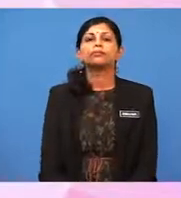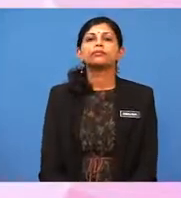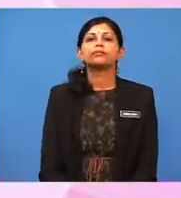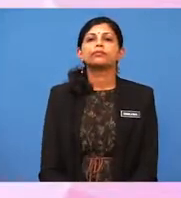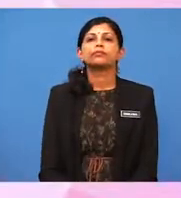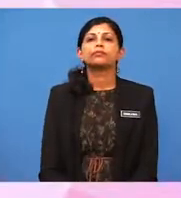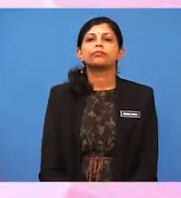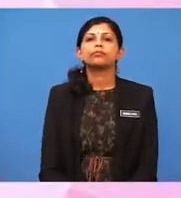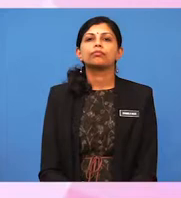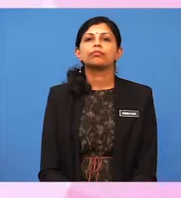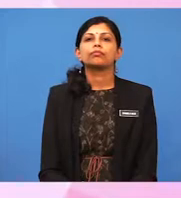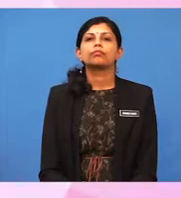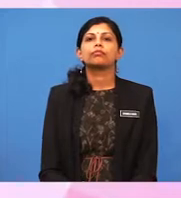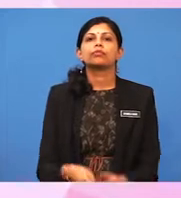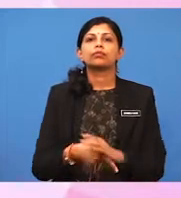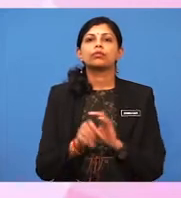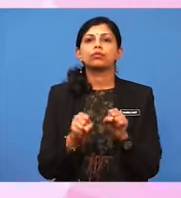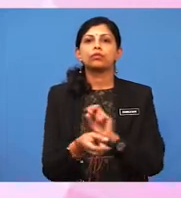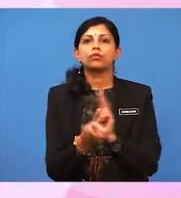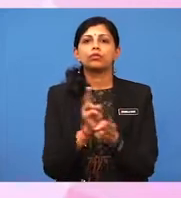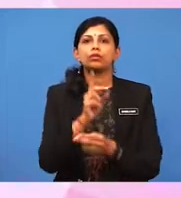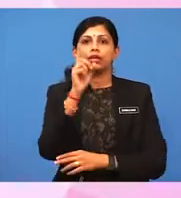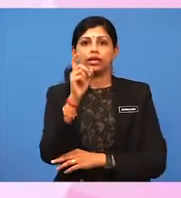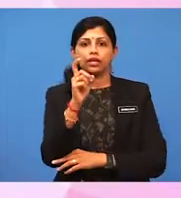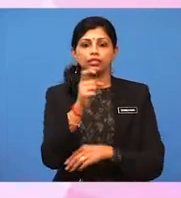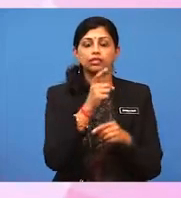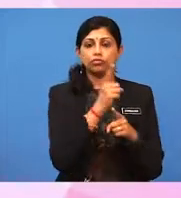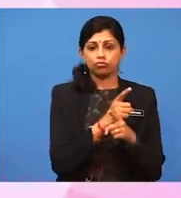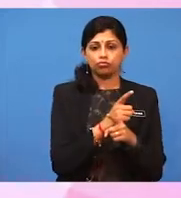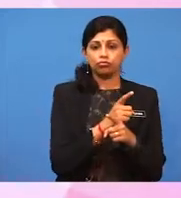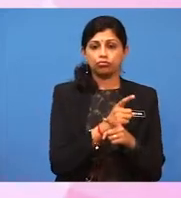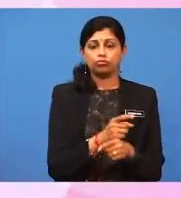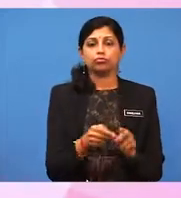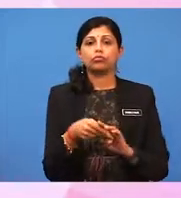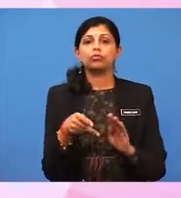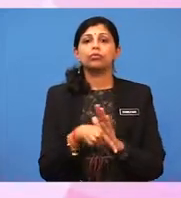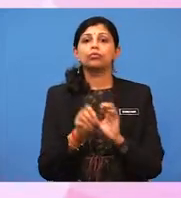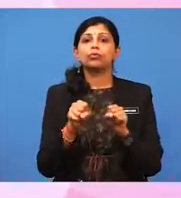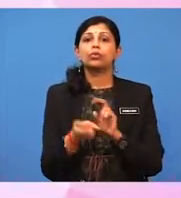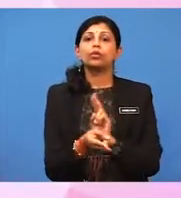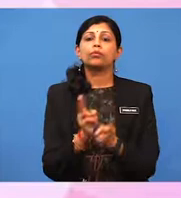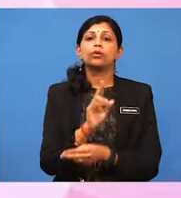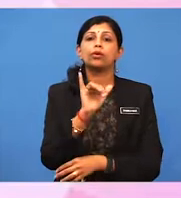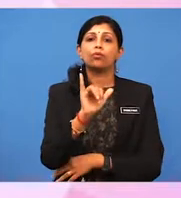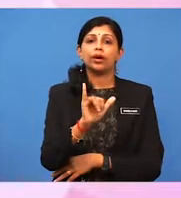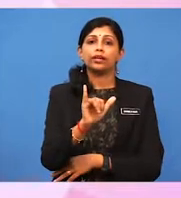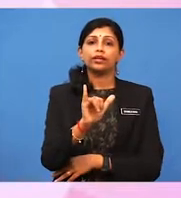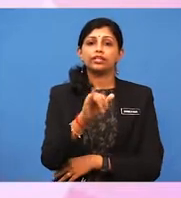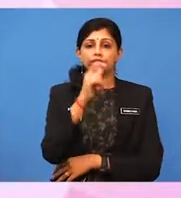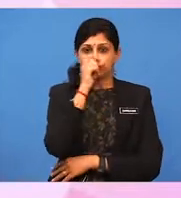false. Pemboleh ubah X akan memegang nilai true dan pemboleh ubah Y akan memegang nilai